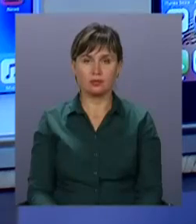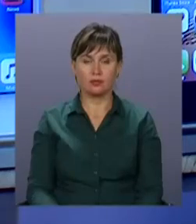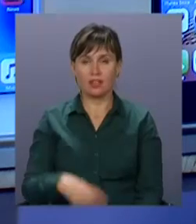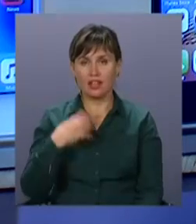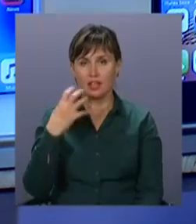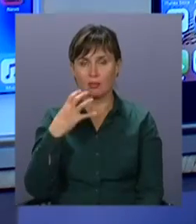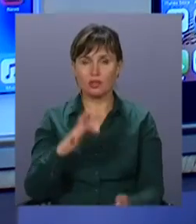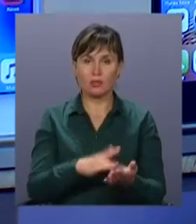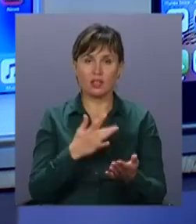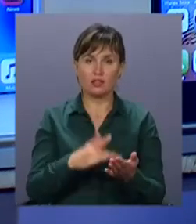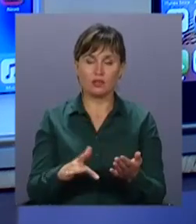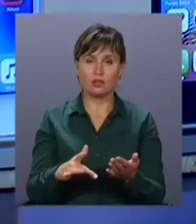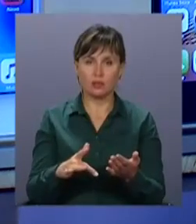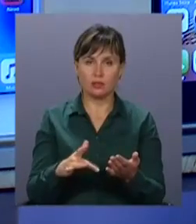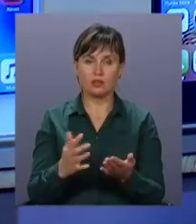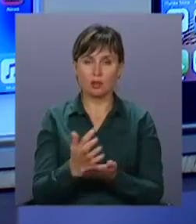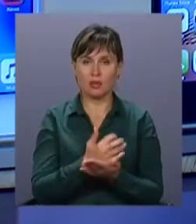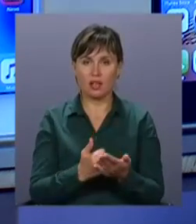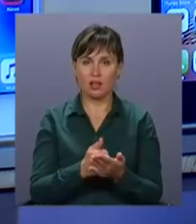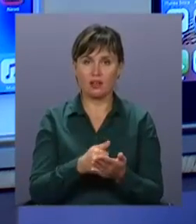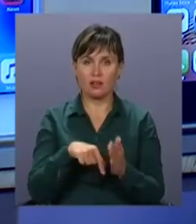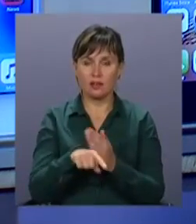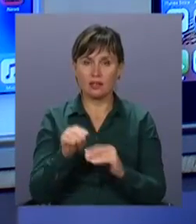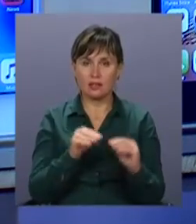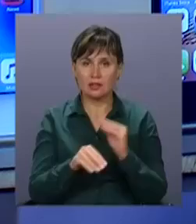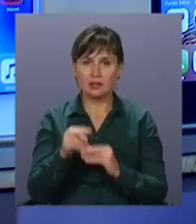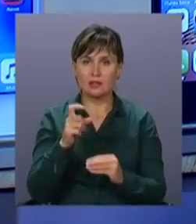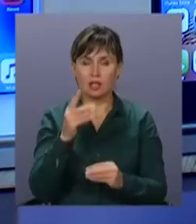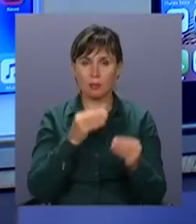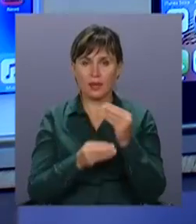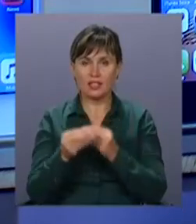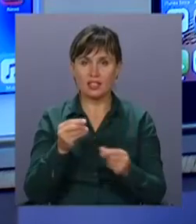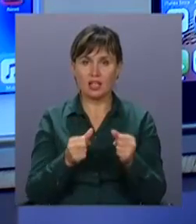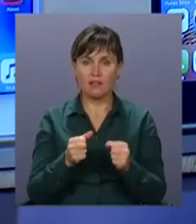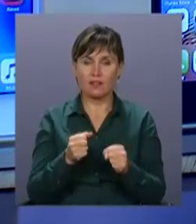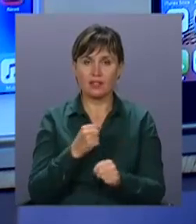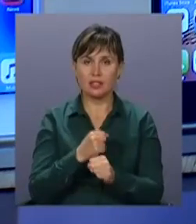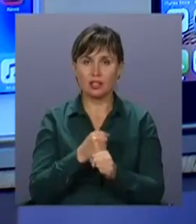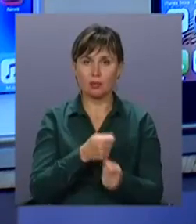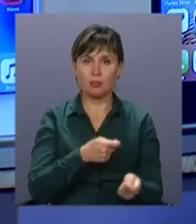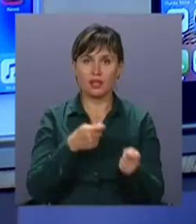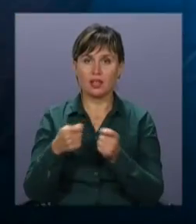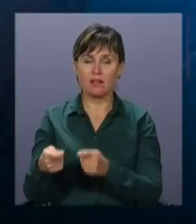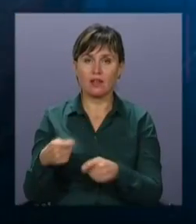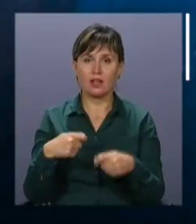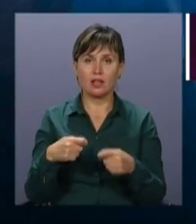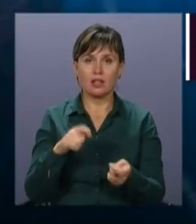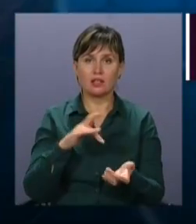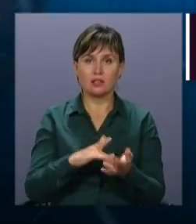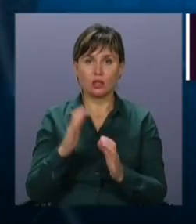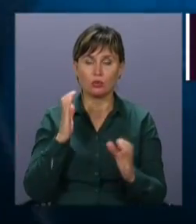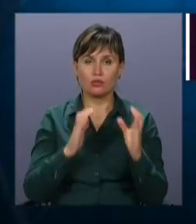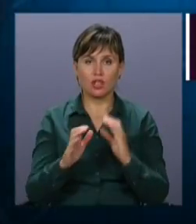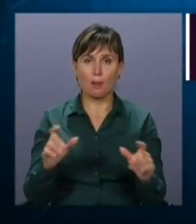Яблочные смартфоны собирали в подпольном цехе в Алматы. Подпольные поддельные гаджеты поставляли на прилавки центрального